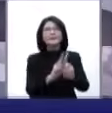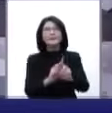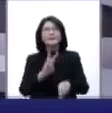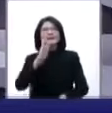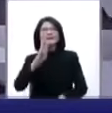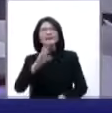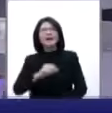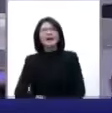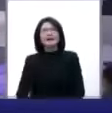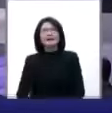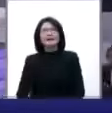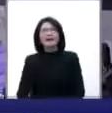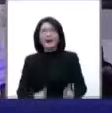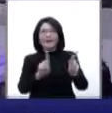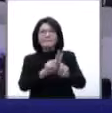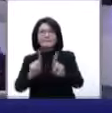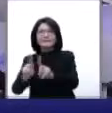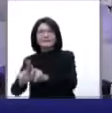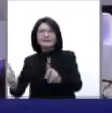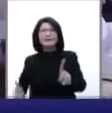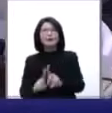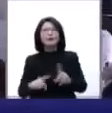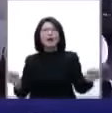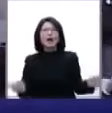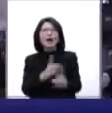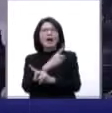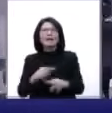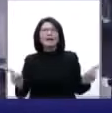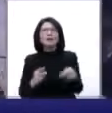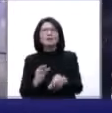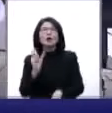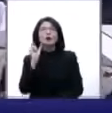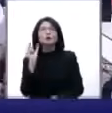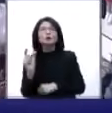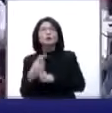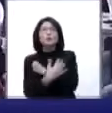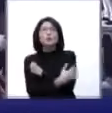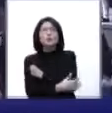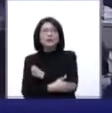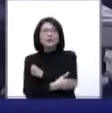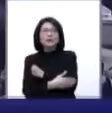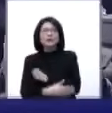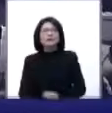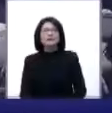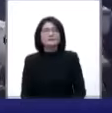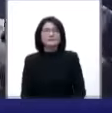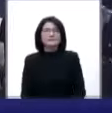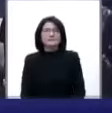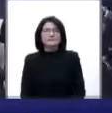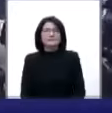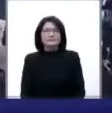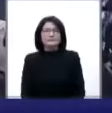eh The audience dan yang penting bahwa eh fungsi debat bukan eh untuk menjatuhkan lawan tapi untuk